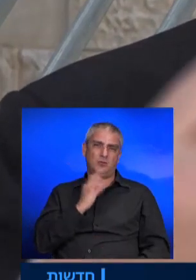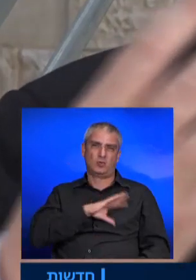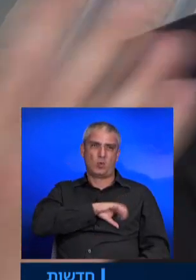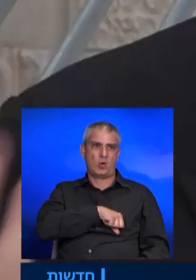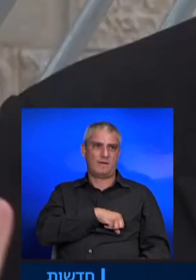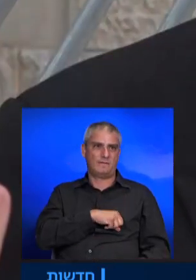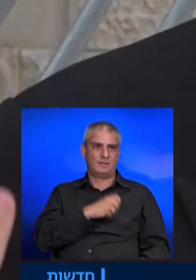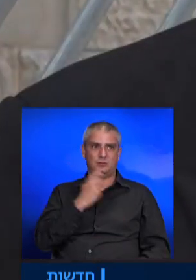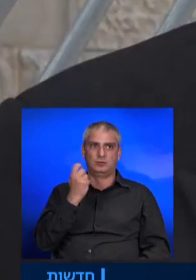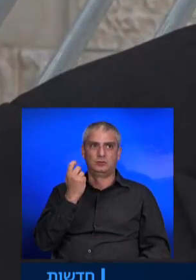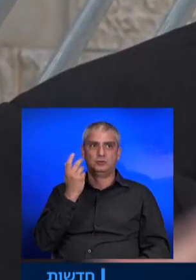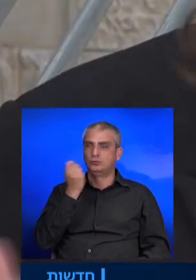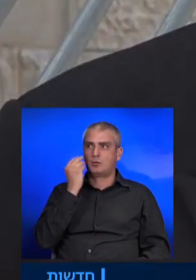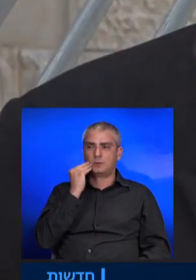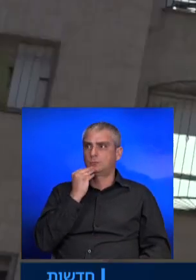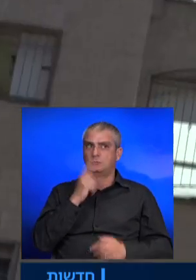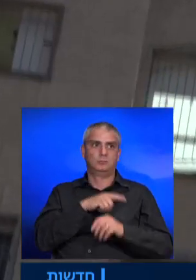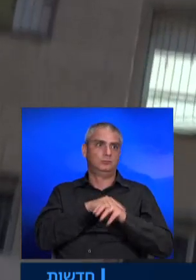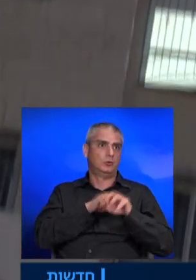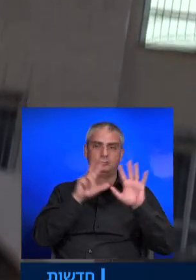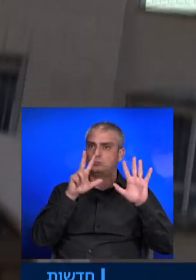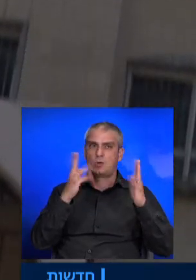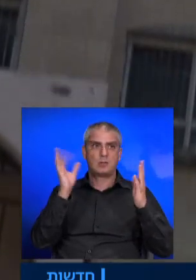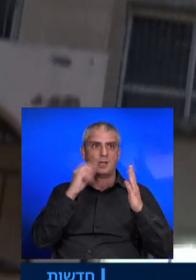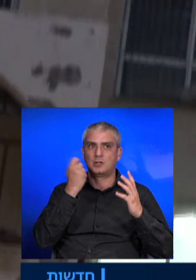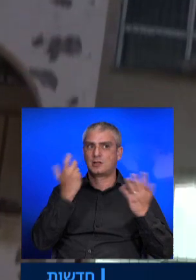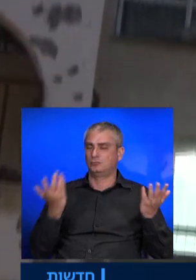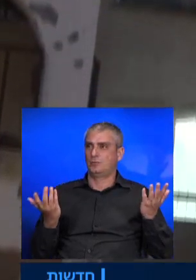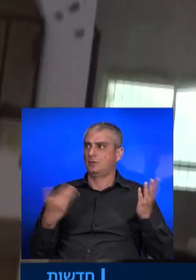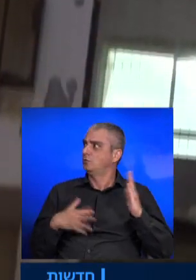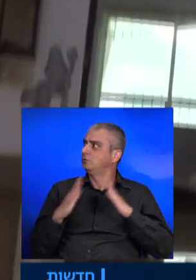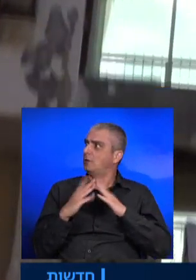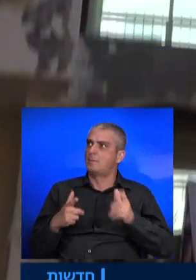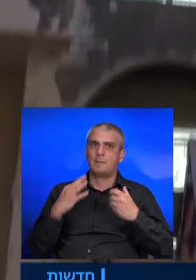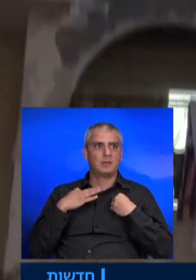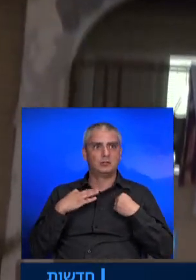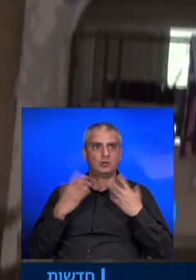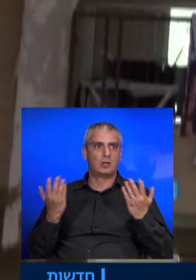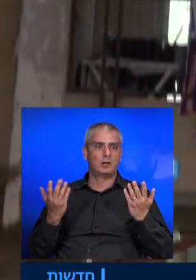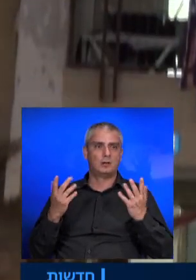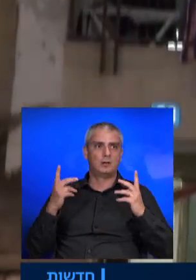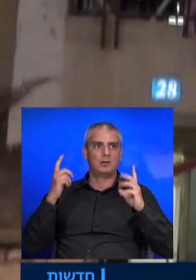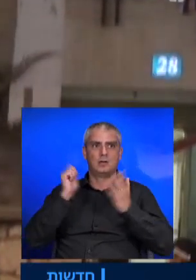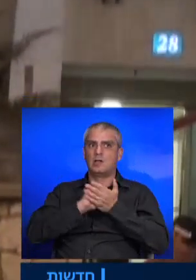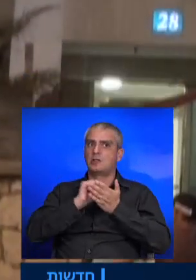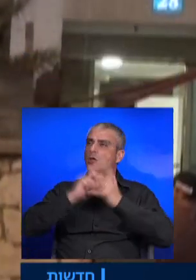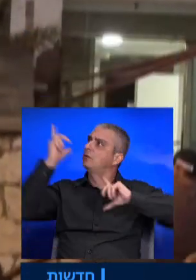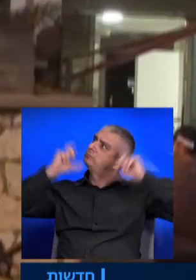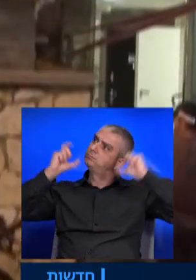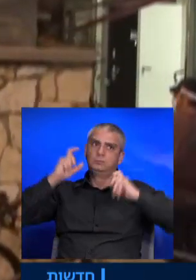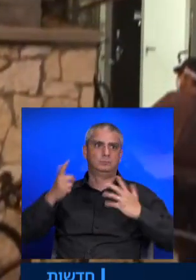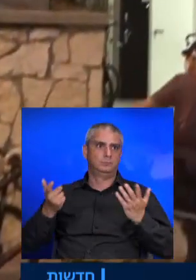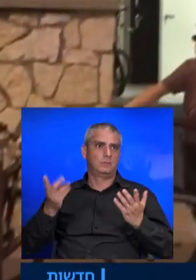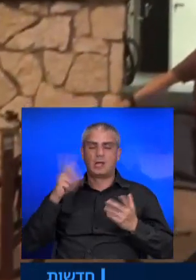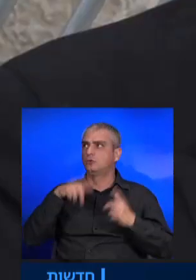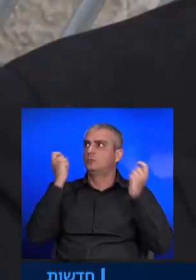בשעה 8 אולי זה היה. עדיין שבת. אני יוצא מהבניין שלי, פרעי עיתונאים, עומד מול הבית. אנשים פה היו באלם, אנשים...